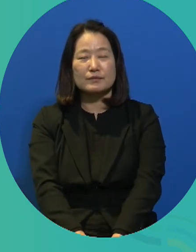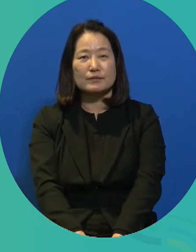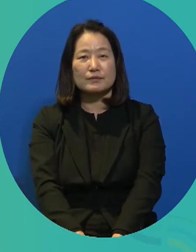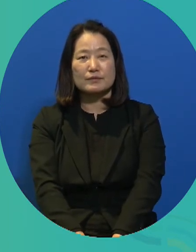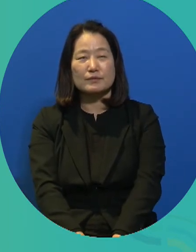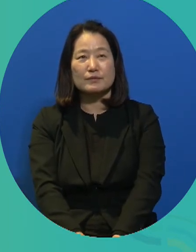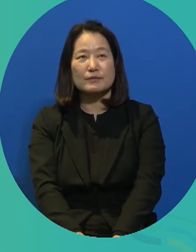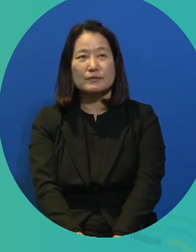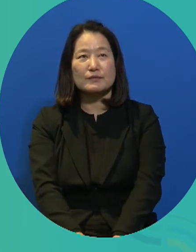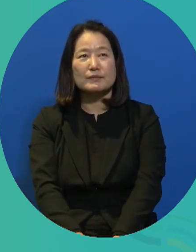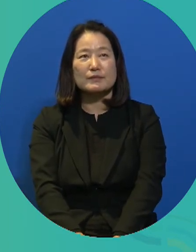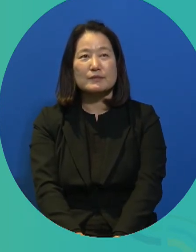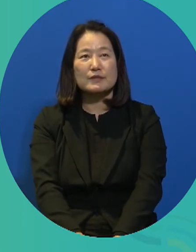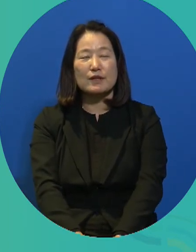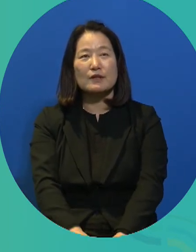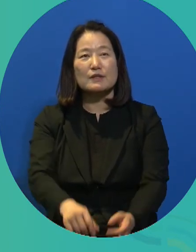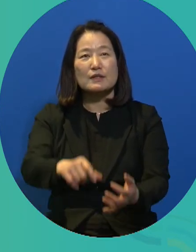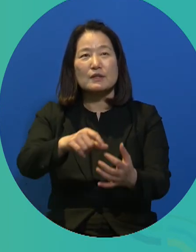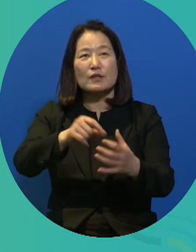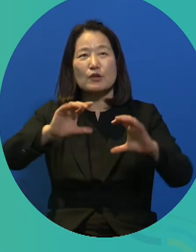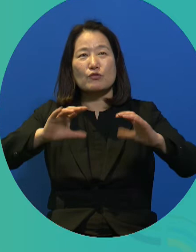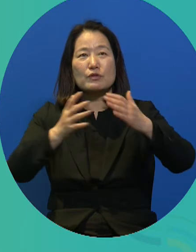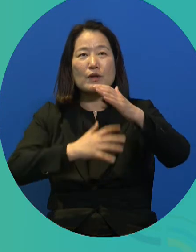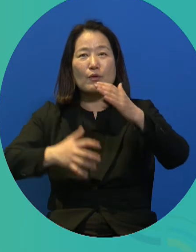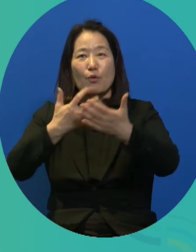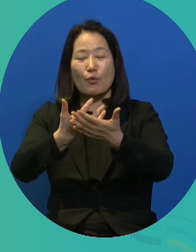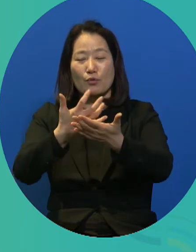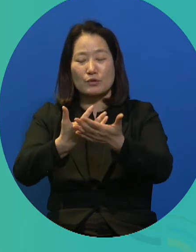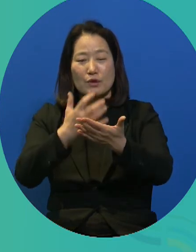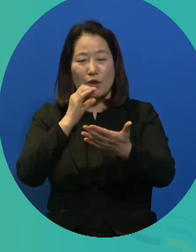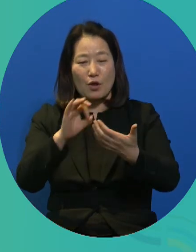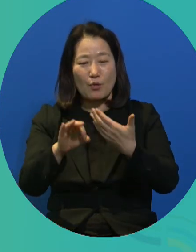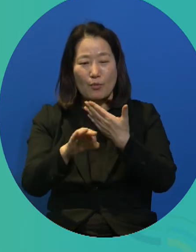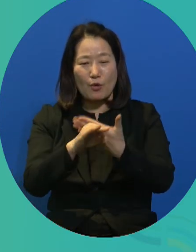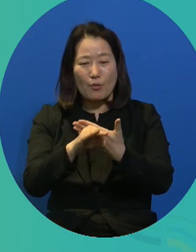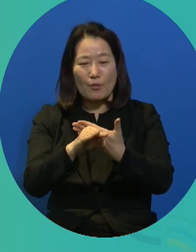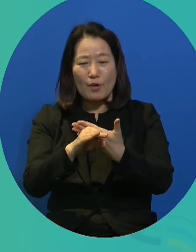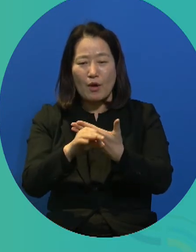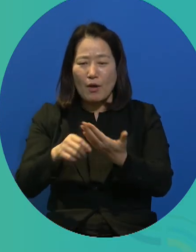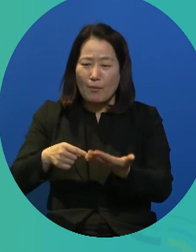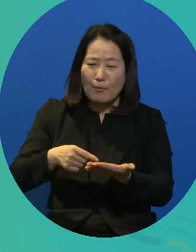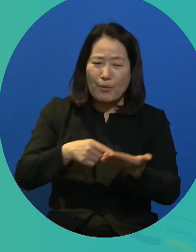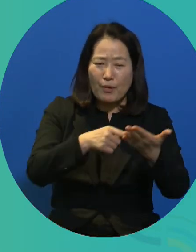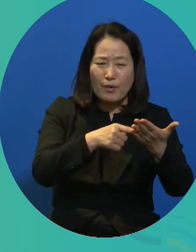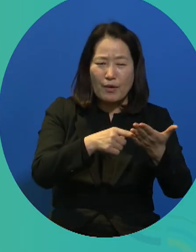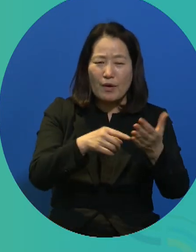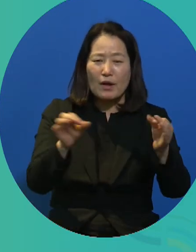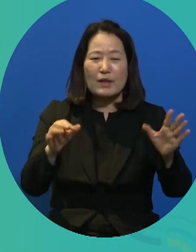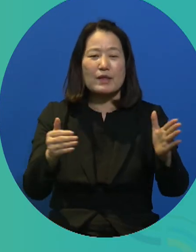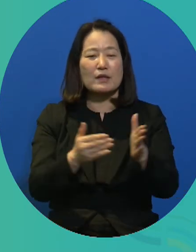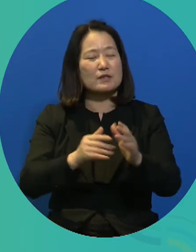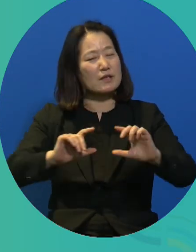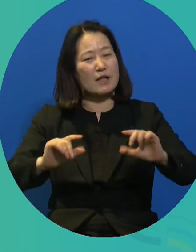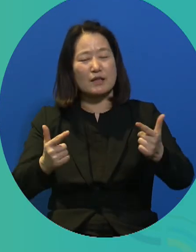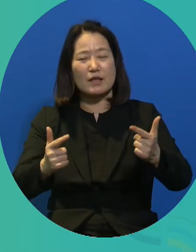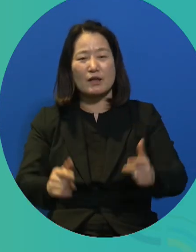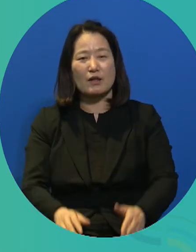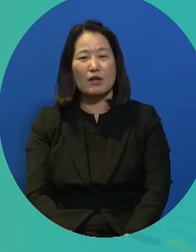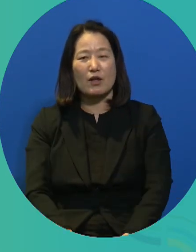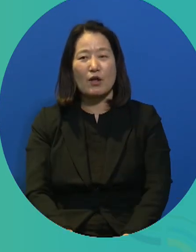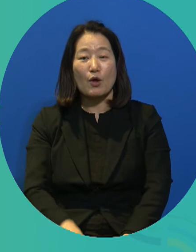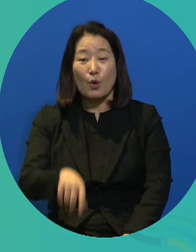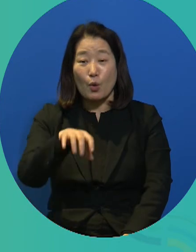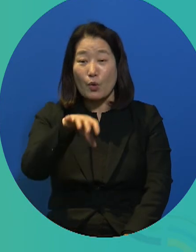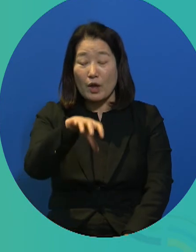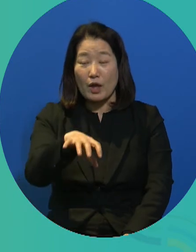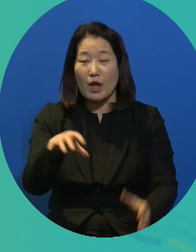이 선택의정서는 사실은 우리가 비준을 해서 끝나는 일이 아니기 때문에 저희가 오늘 이런 자리가 좀 필요한 것